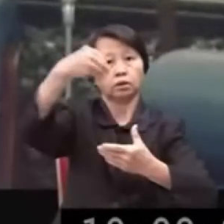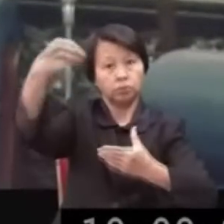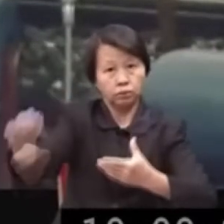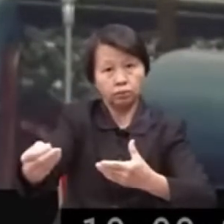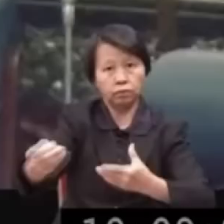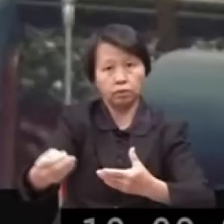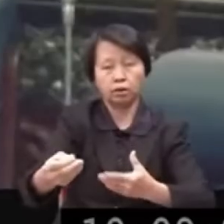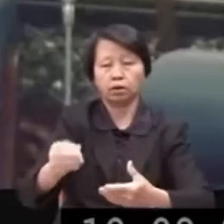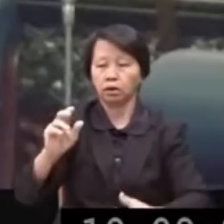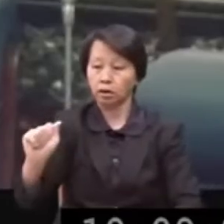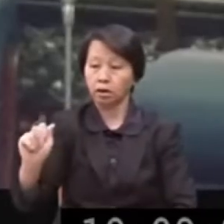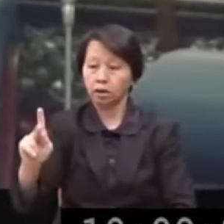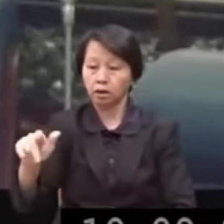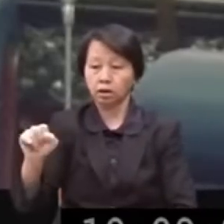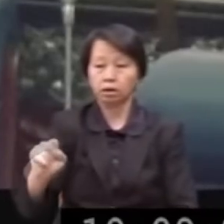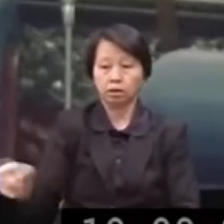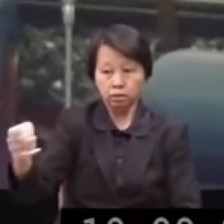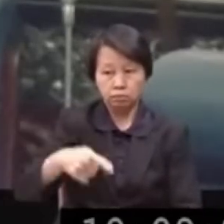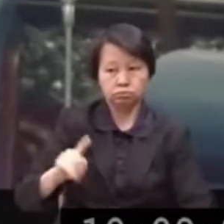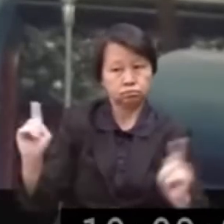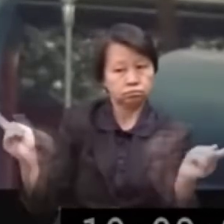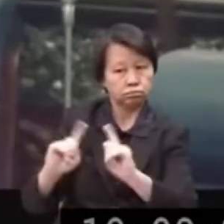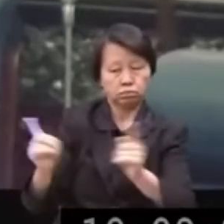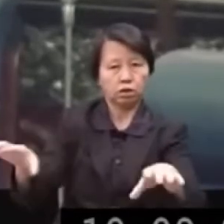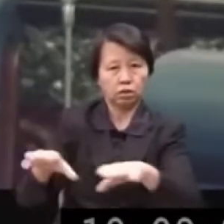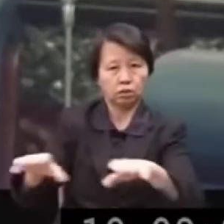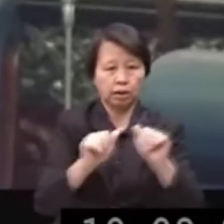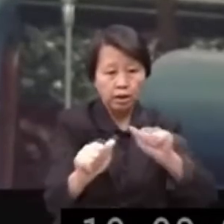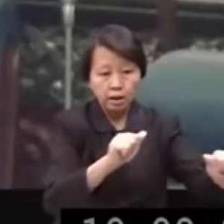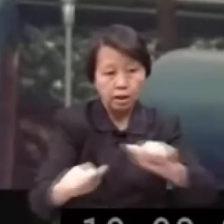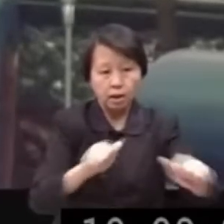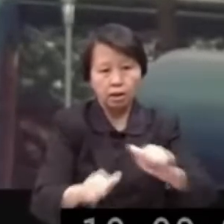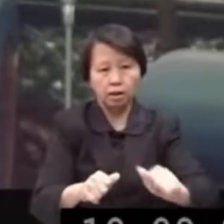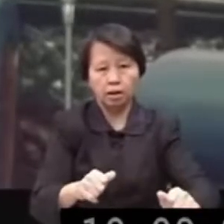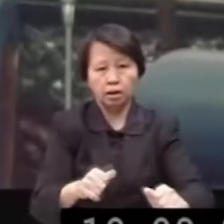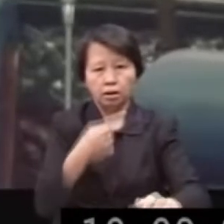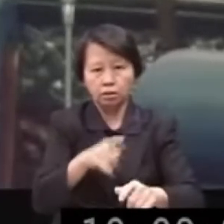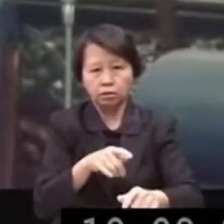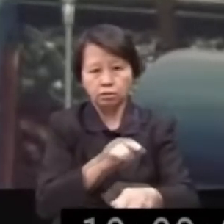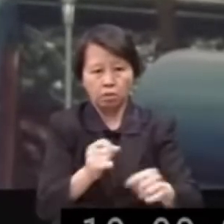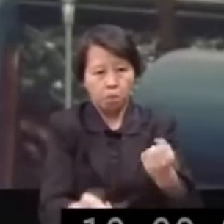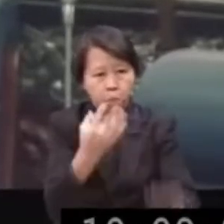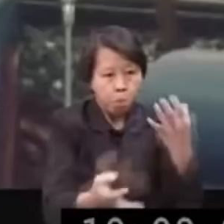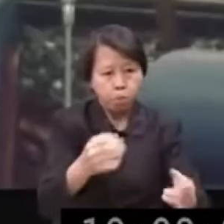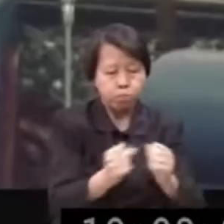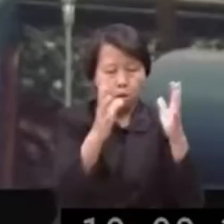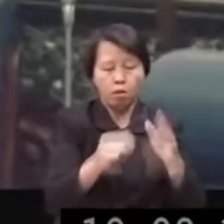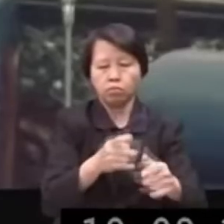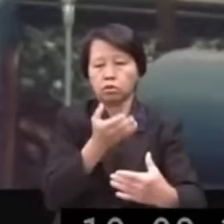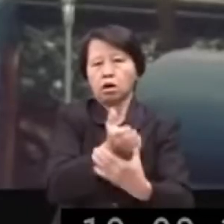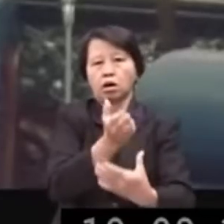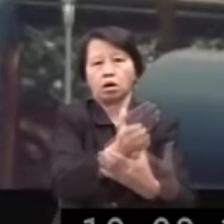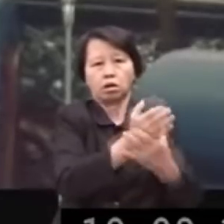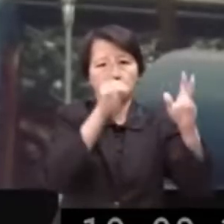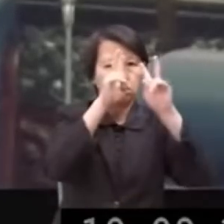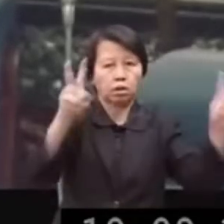luar perkataan office ini untuk tidak melakukan sebarang Activity yang bersifat provokasi yang boleh mengganggu